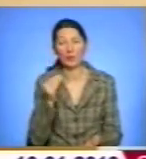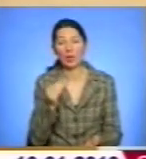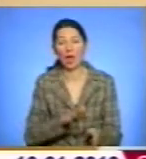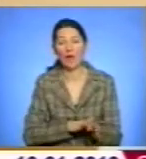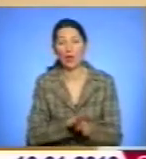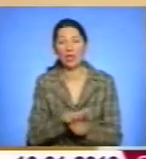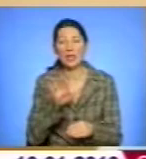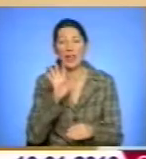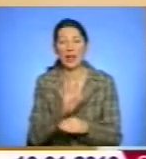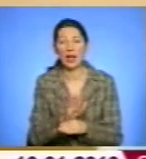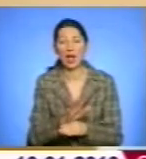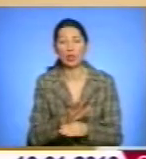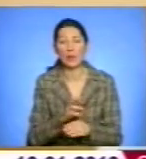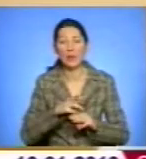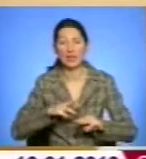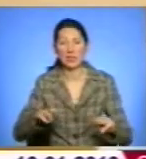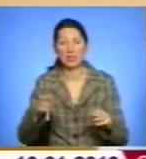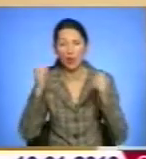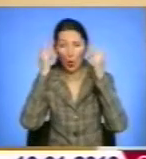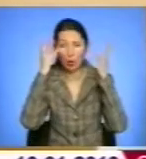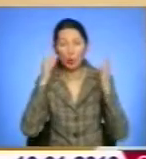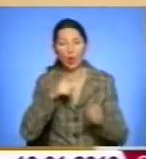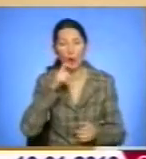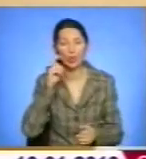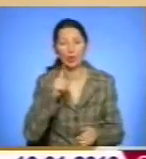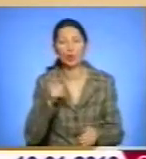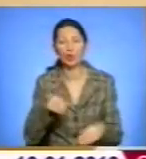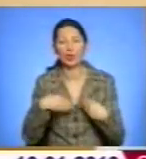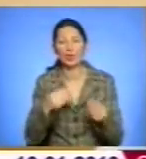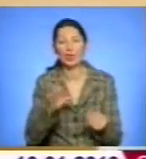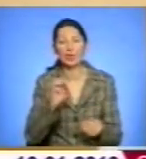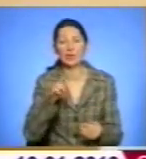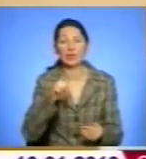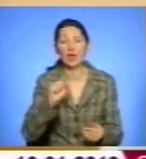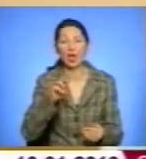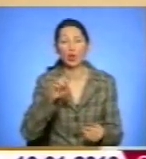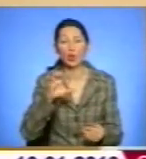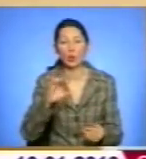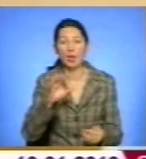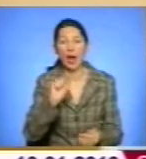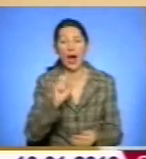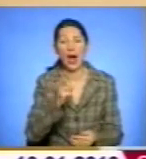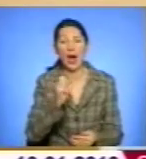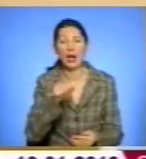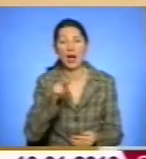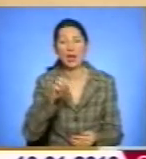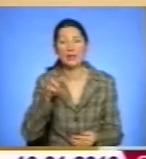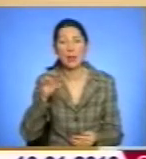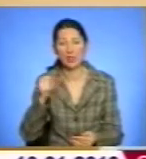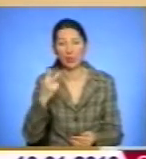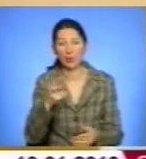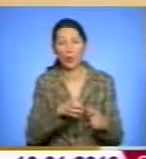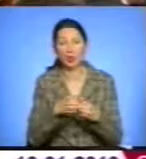виконання наказу Міністерства культури України щодо надання статусу академічний двом колективам Тернопільської